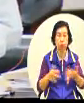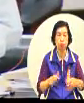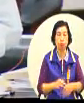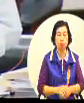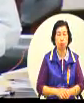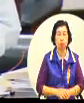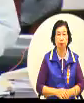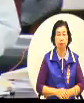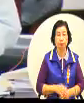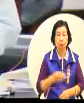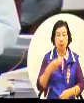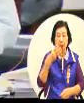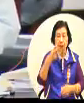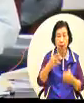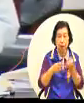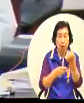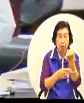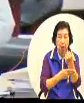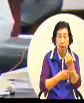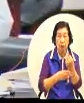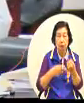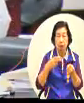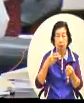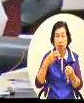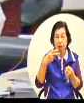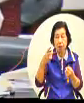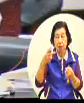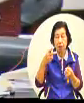我们三个里有两个里长不参与